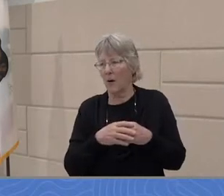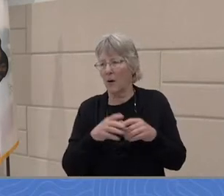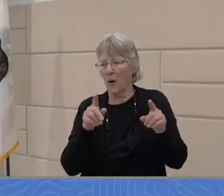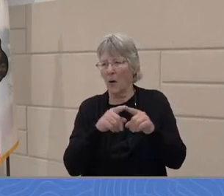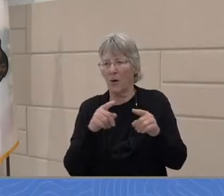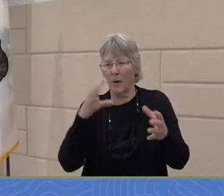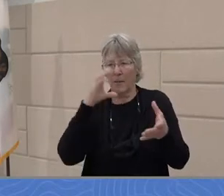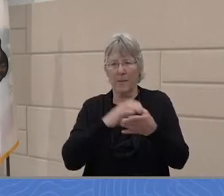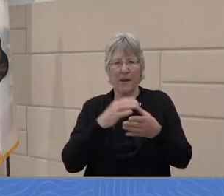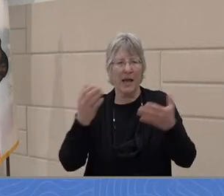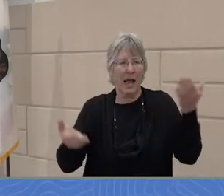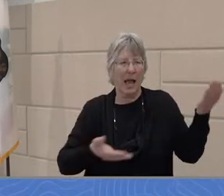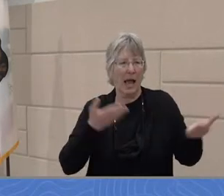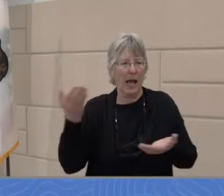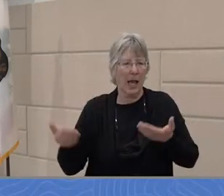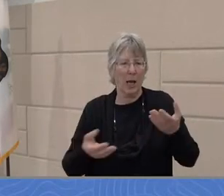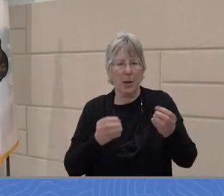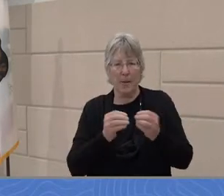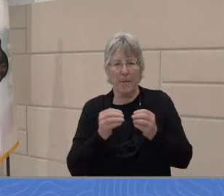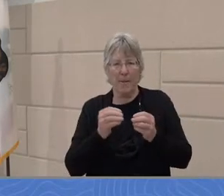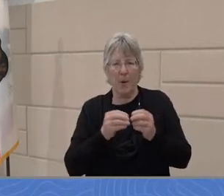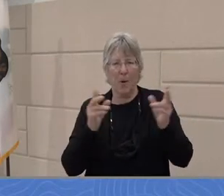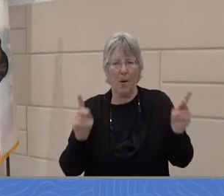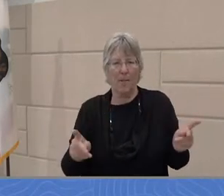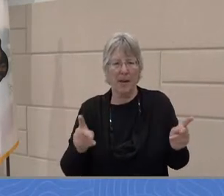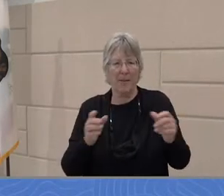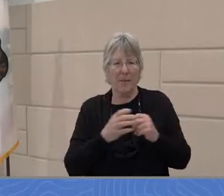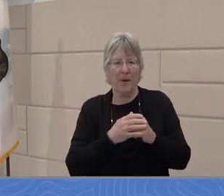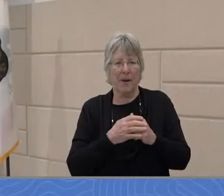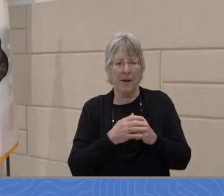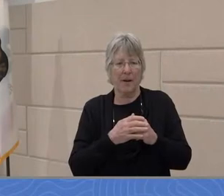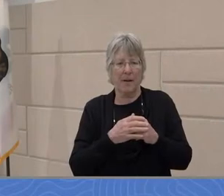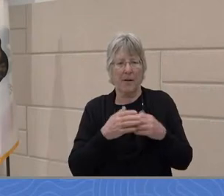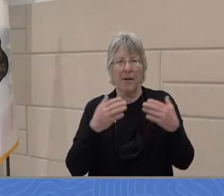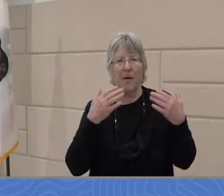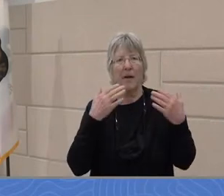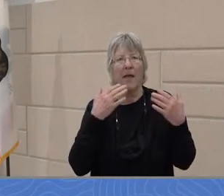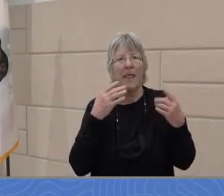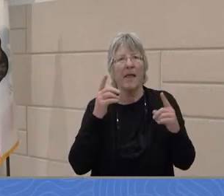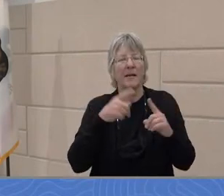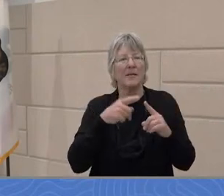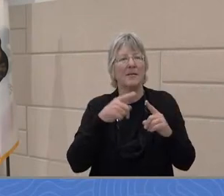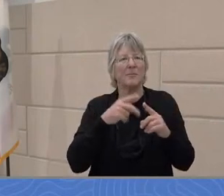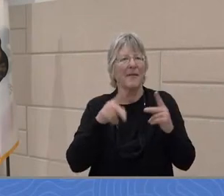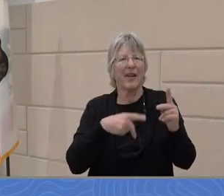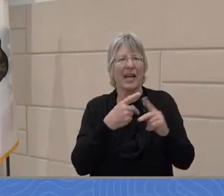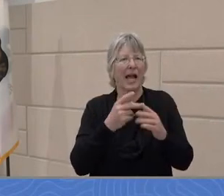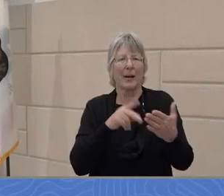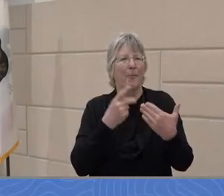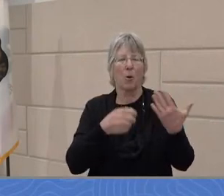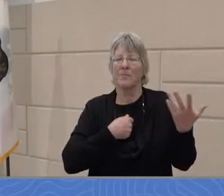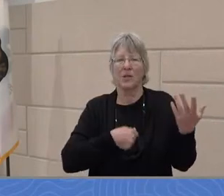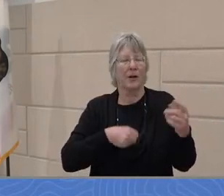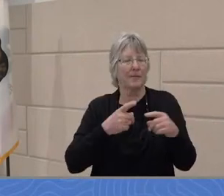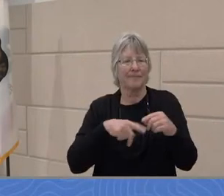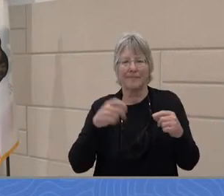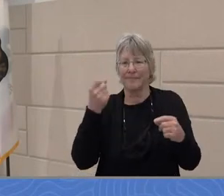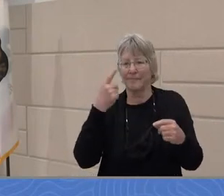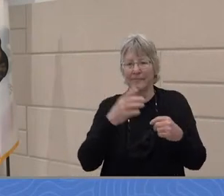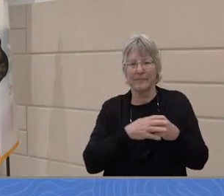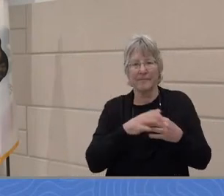ขยมเมื่อจำนวนทายยังกลัวแต่จวนมนุษย์บกกระทวกาบันทามเตียดนำไปทวกาตะเลยค